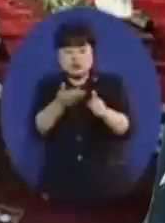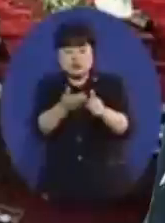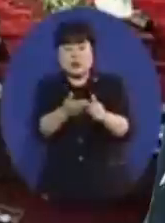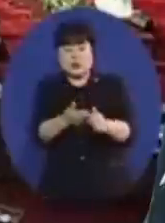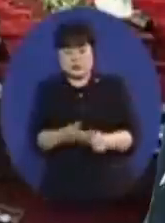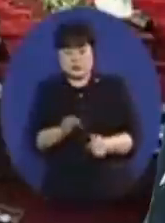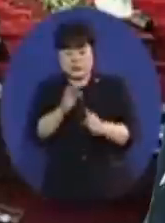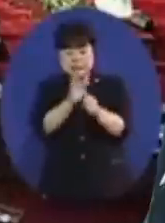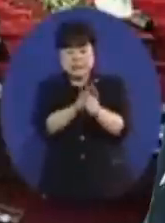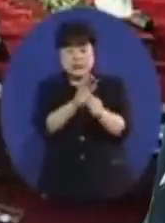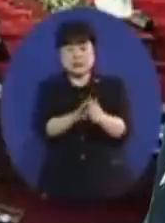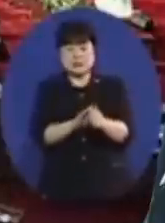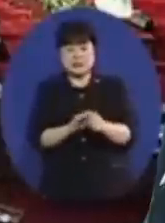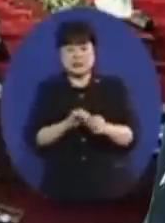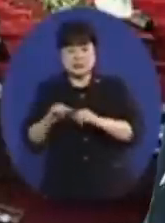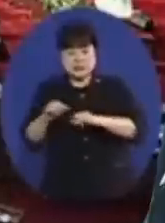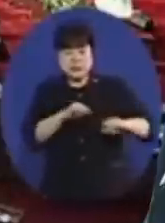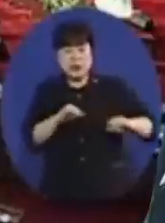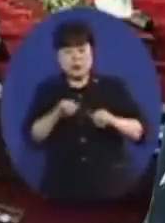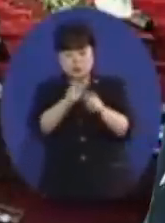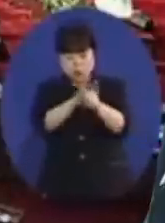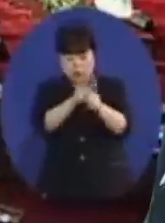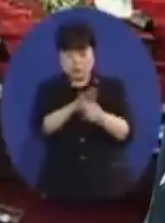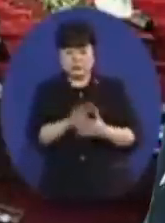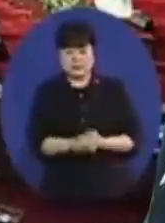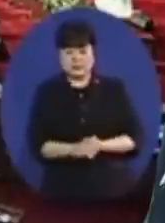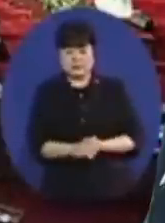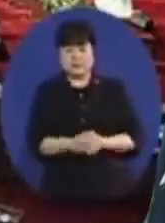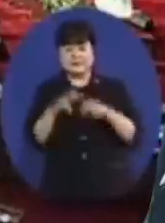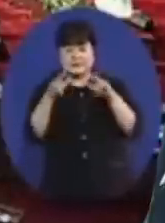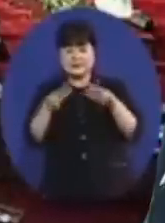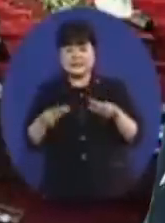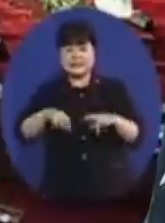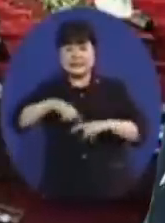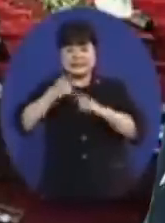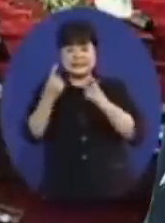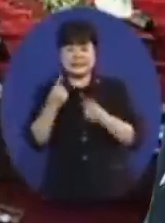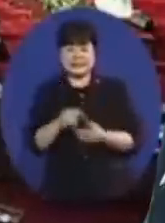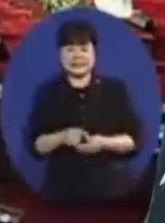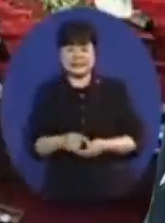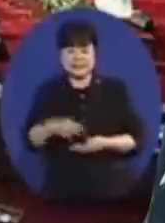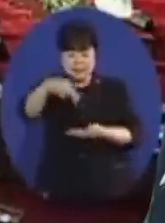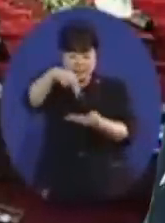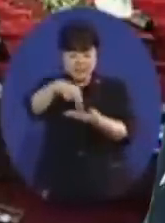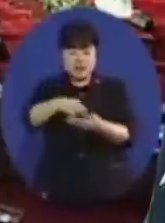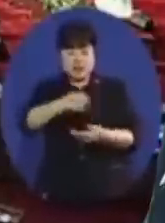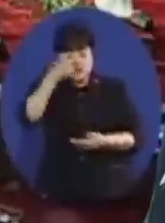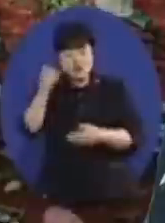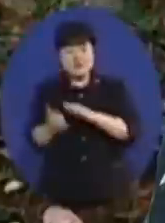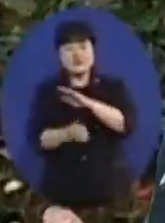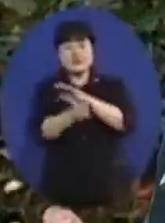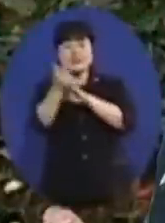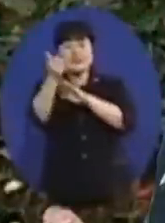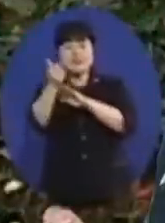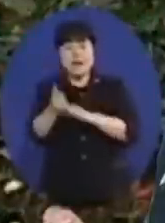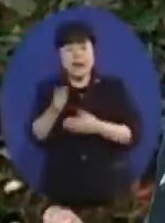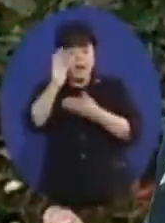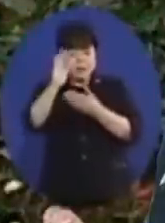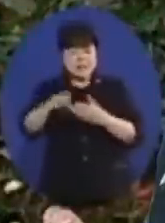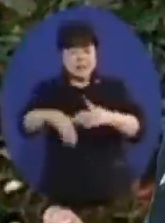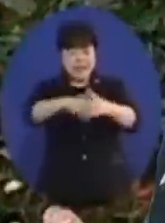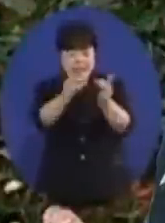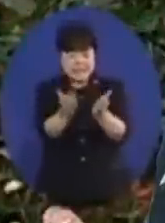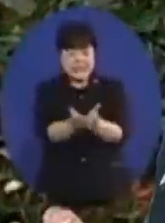사업으로 나눔을 실천하고 있습니다 현재 그는 자신이 설립한 꿈 희망 미래에 제단을 통해